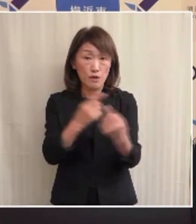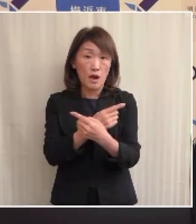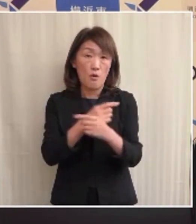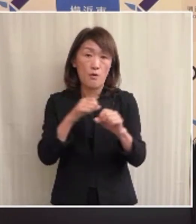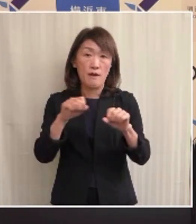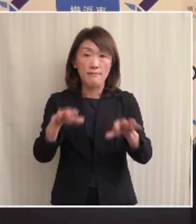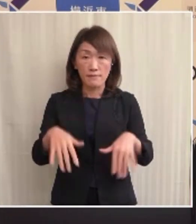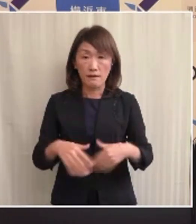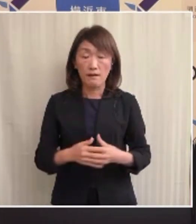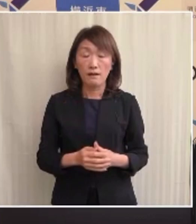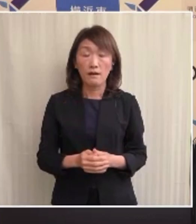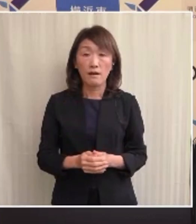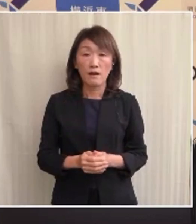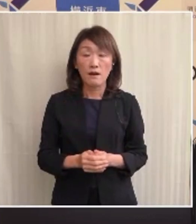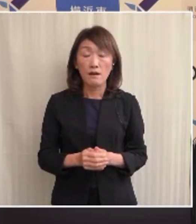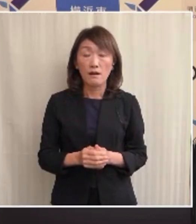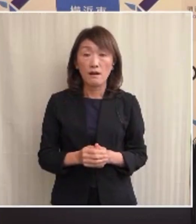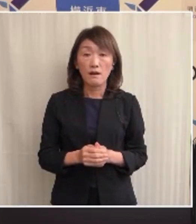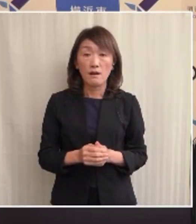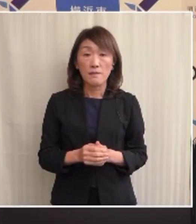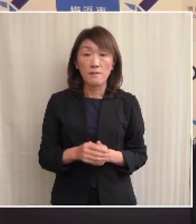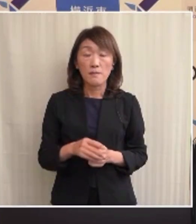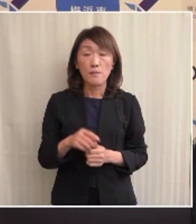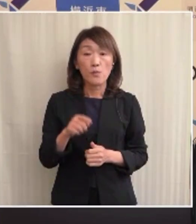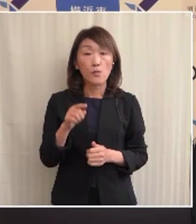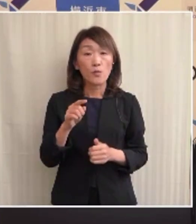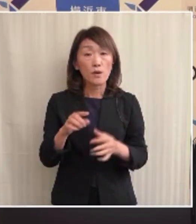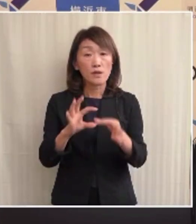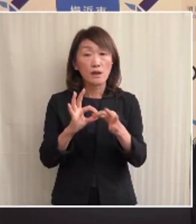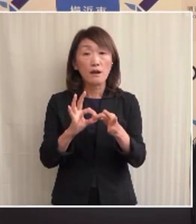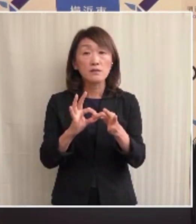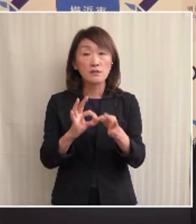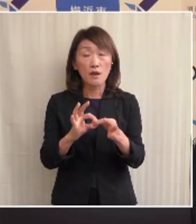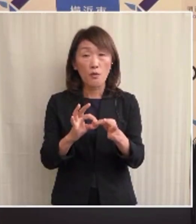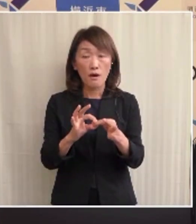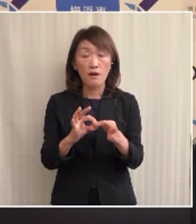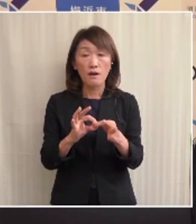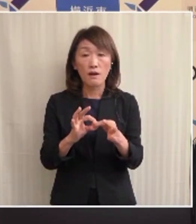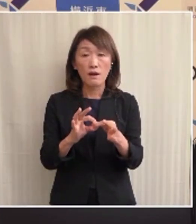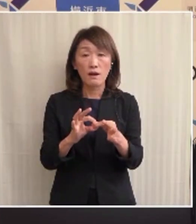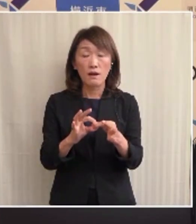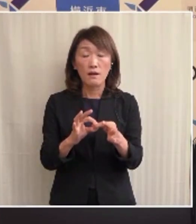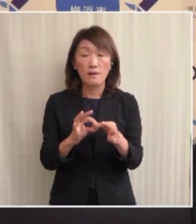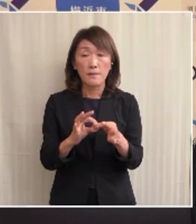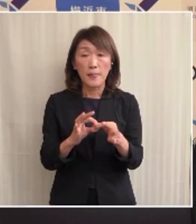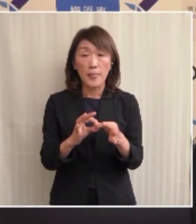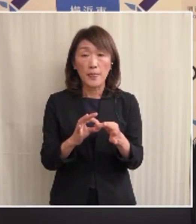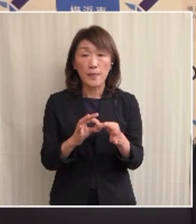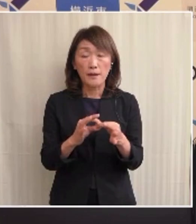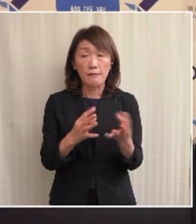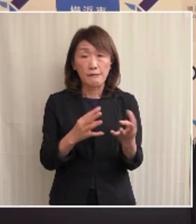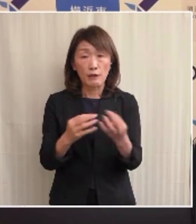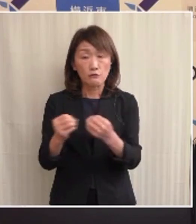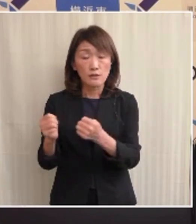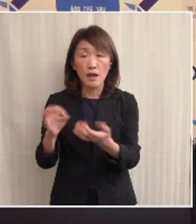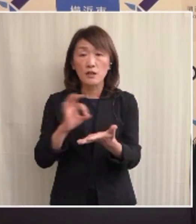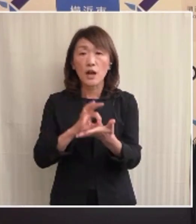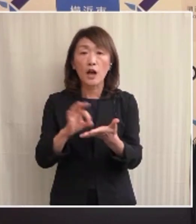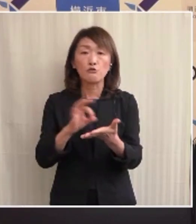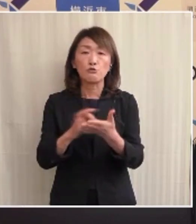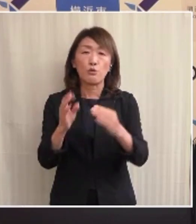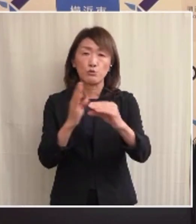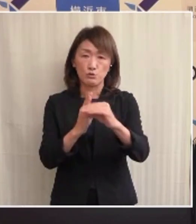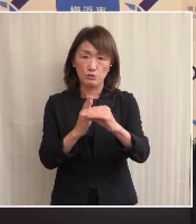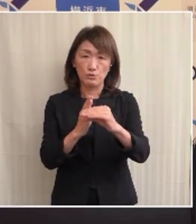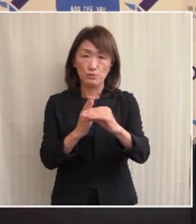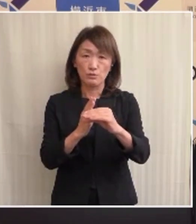まして、こちらに関しては、大変多くですね、活用今され